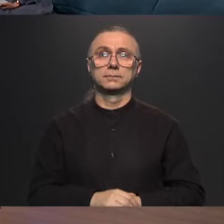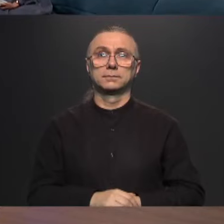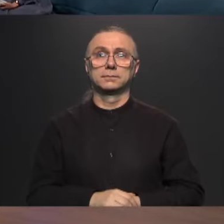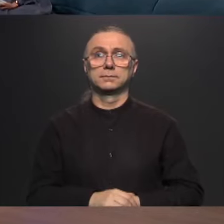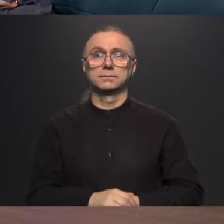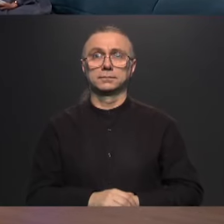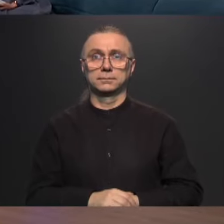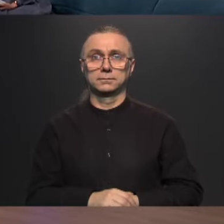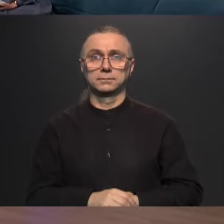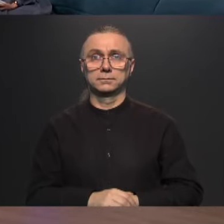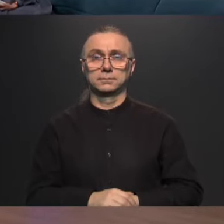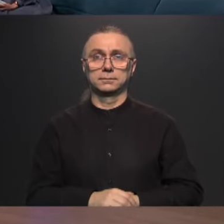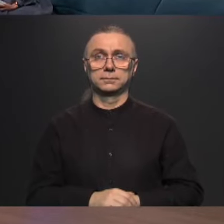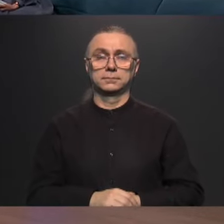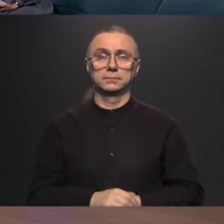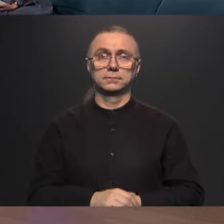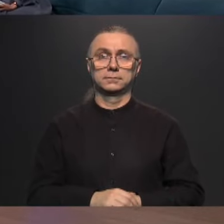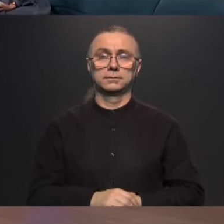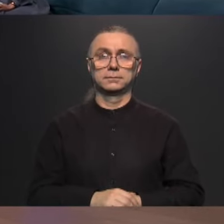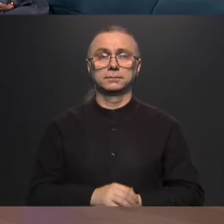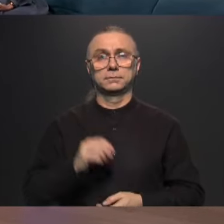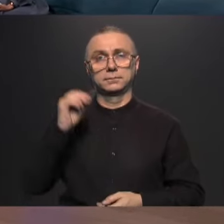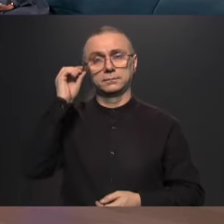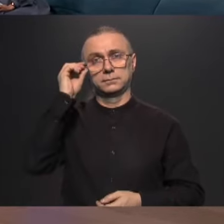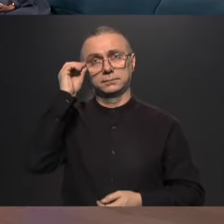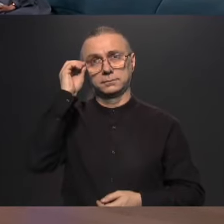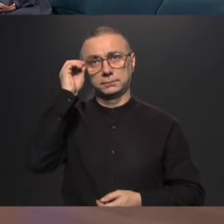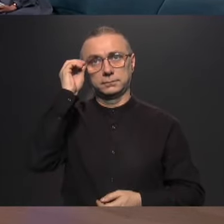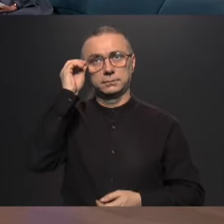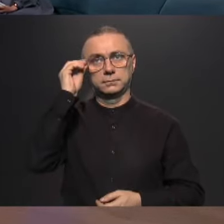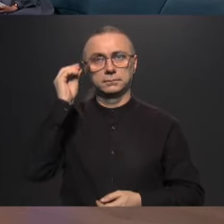зовут Алмарина. У меня такой вопрос.